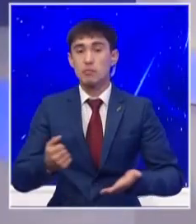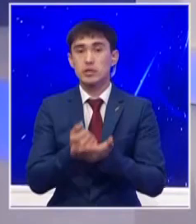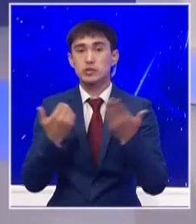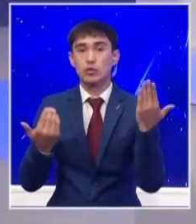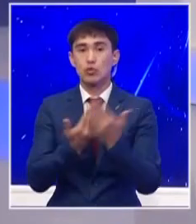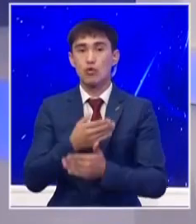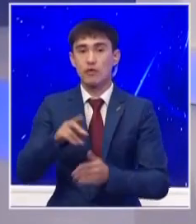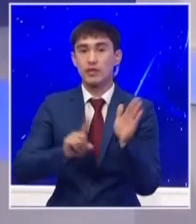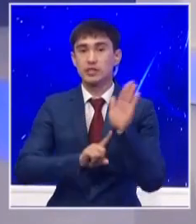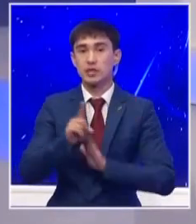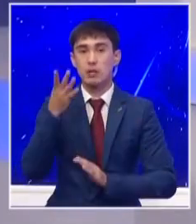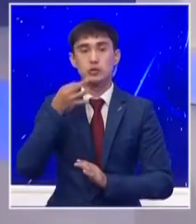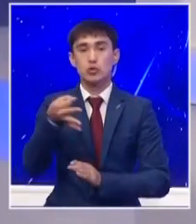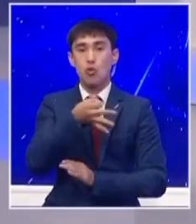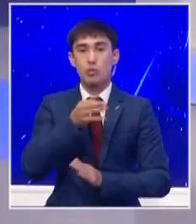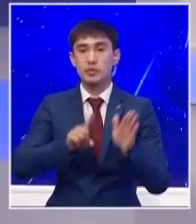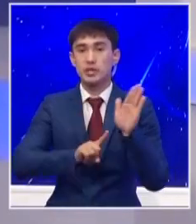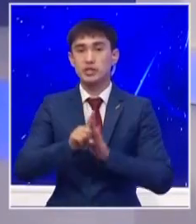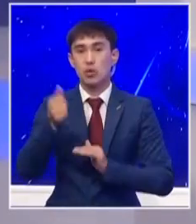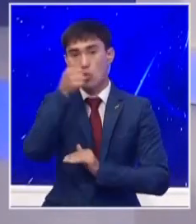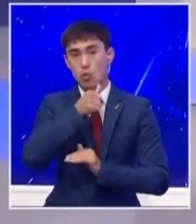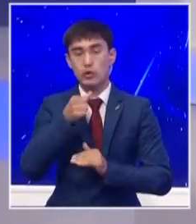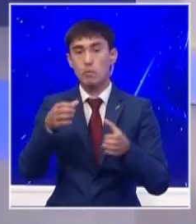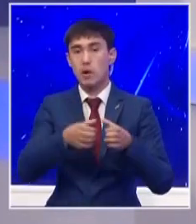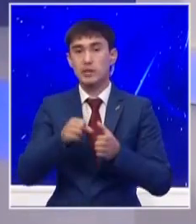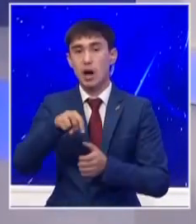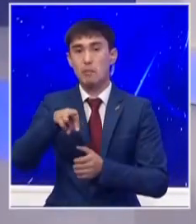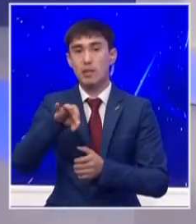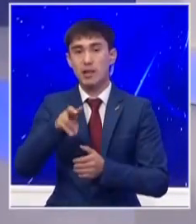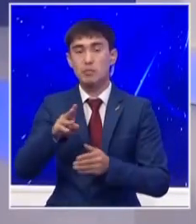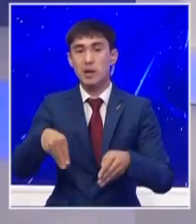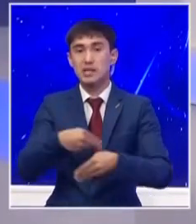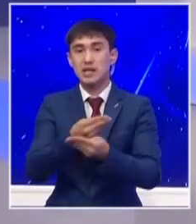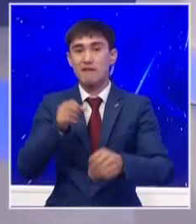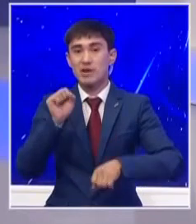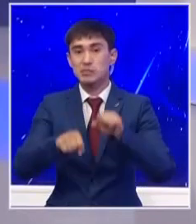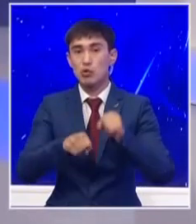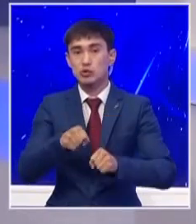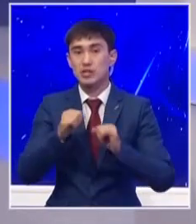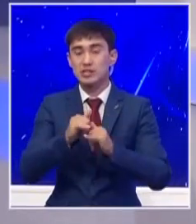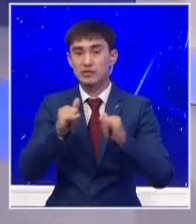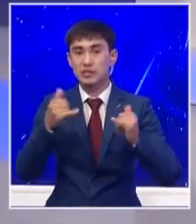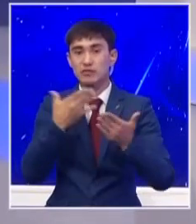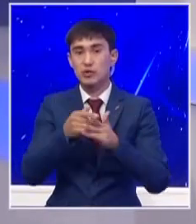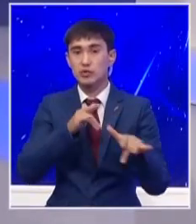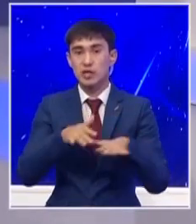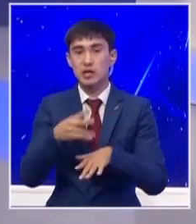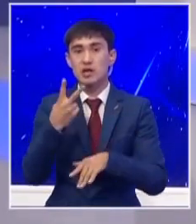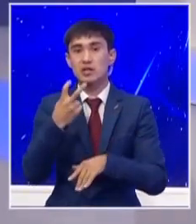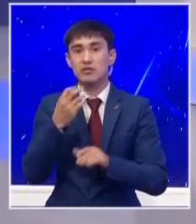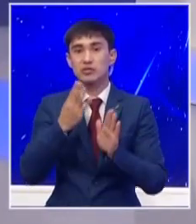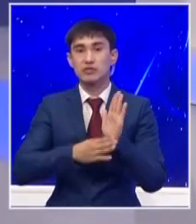Поддержка нового начала. В Алматинской области с начала года партия «Аманат» предоставила возможность развивать свое дело